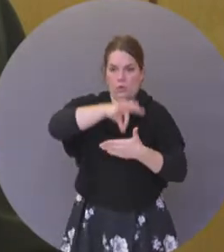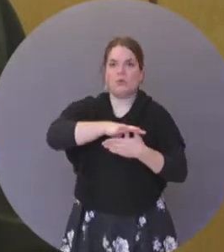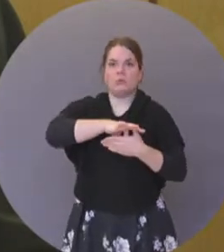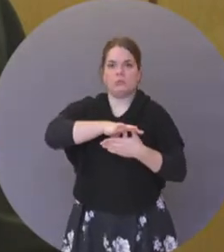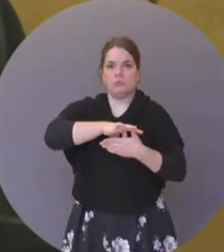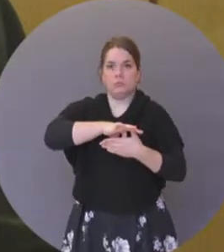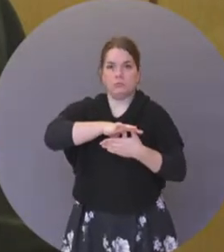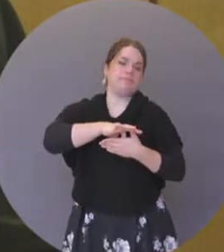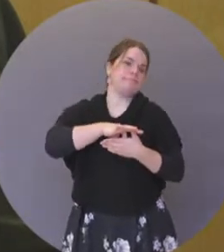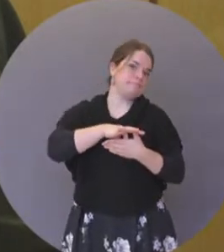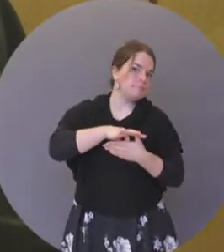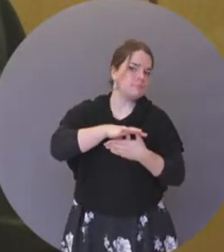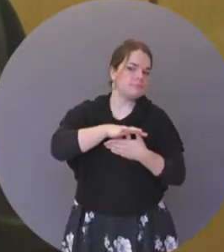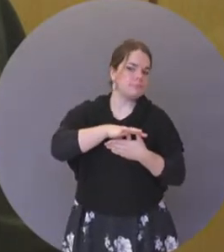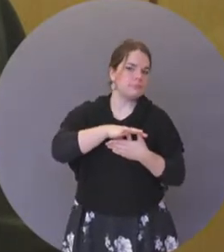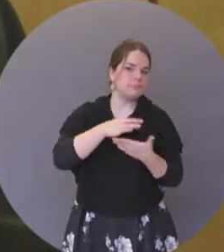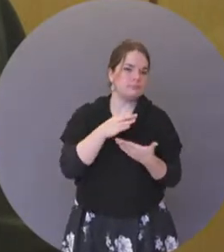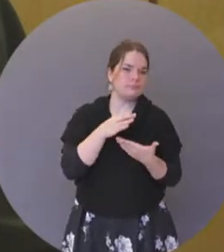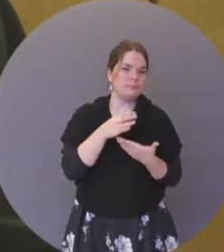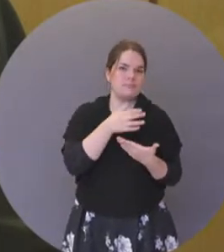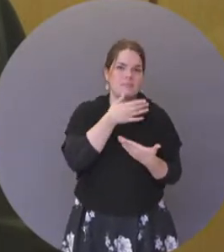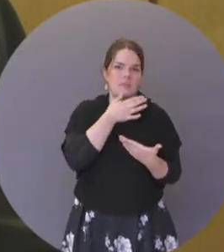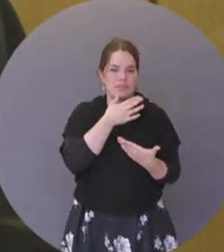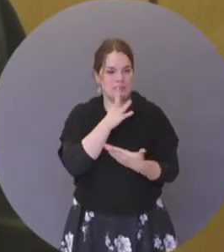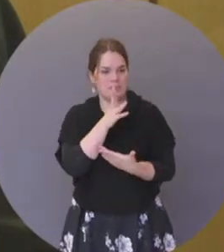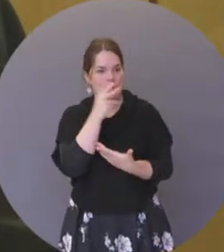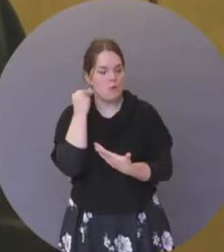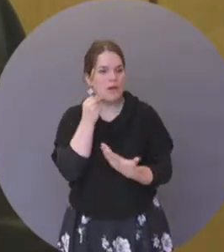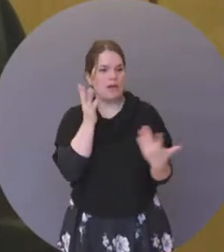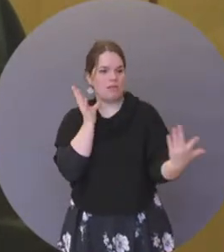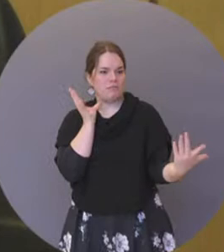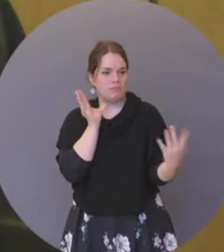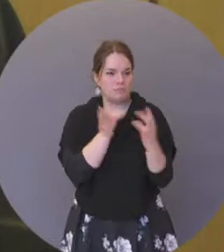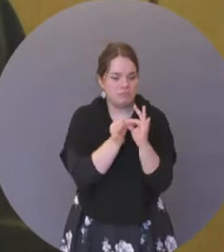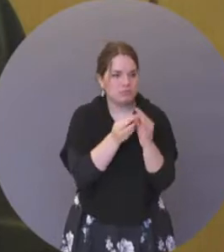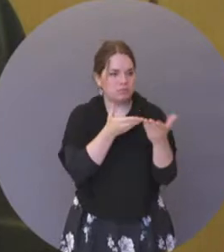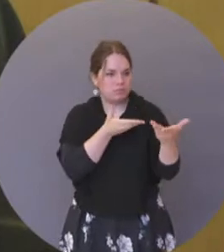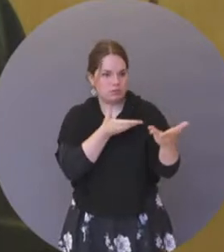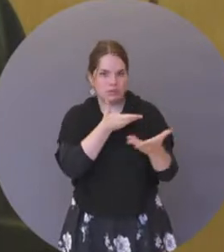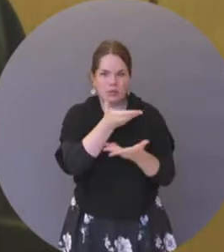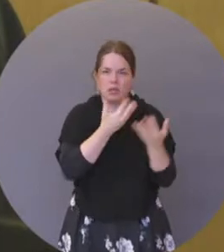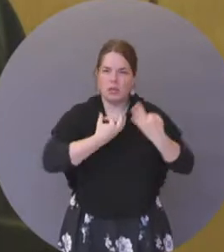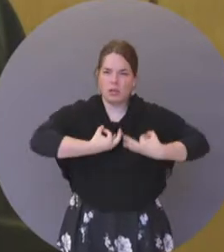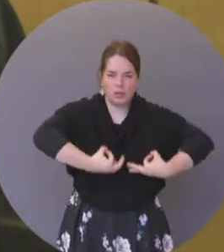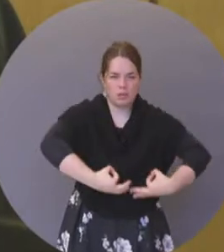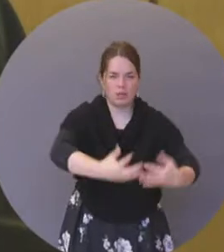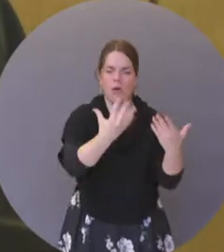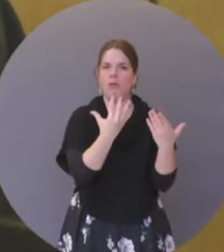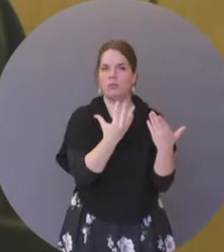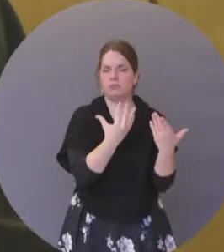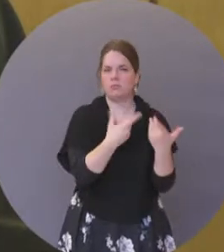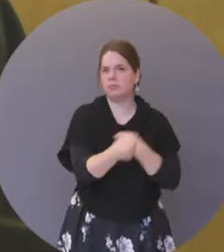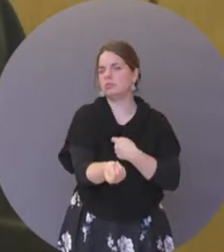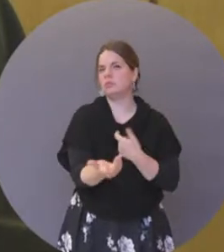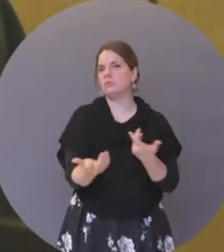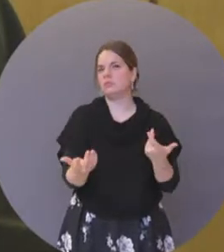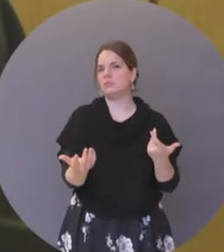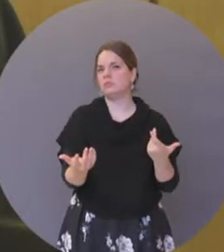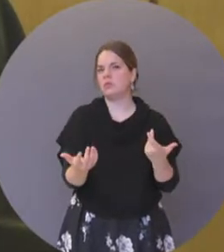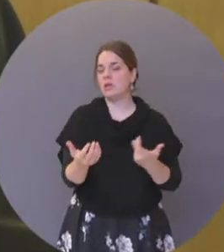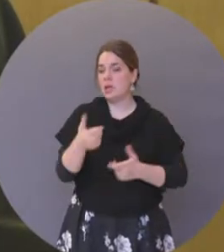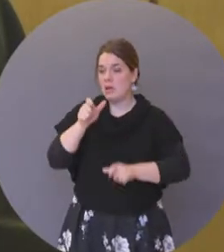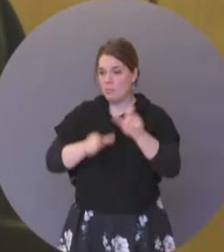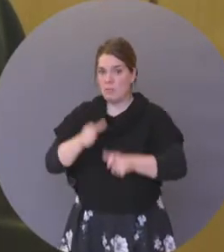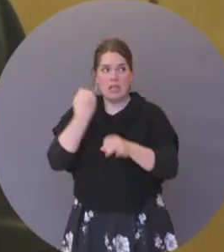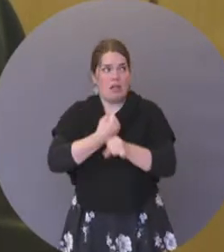plus en même temps être sous le coup de l'humain pour entretenir des liens nous constatons aussi des personnels qui demeurent sous-payés